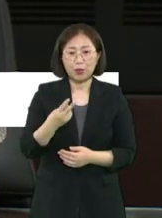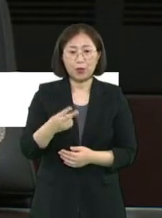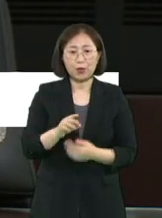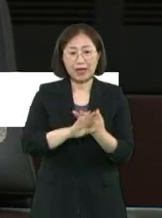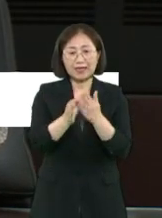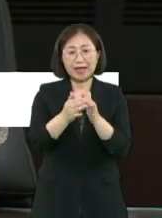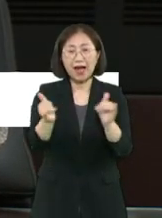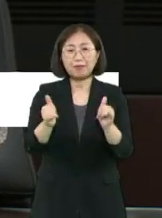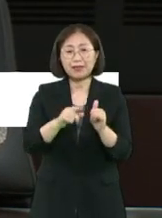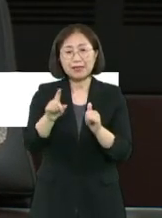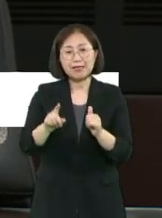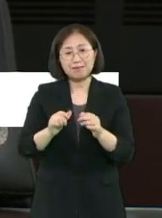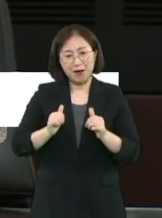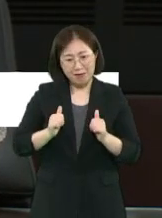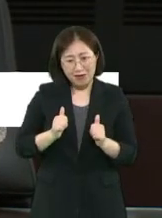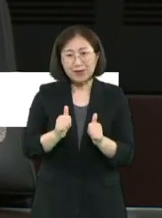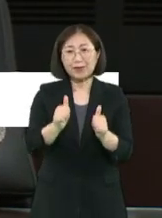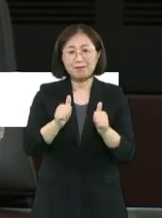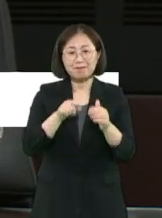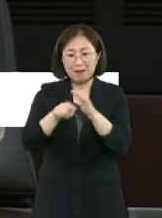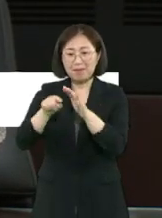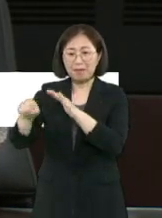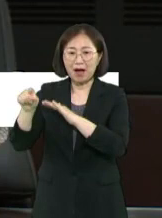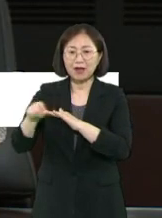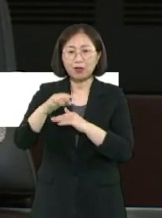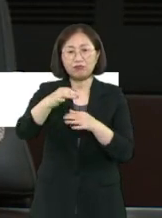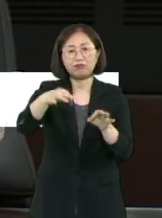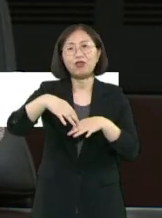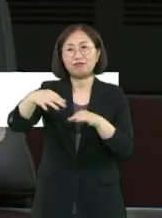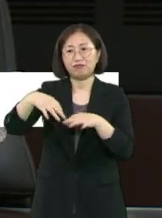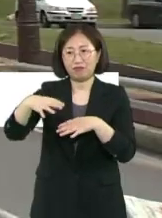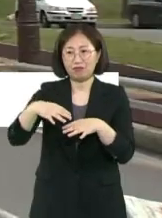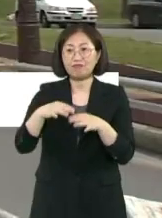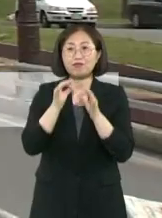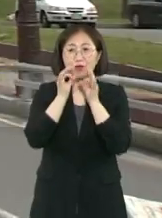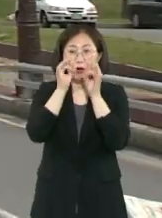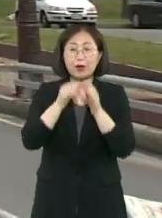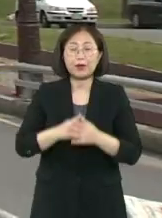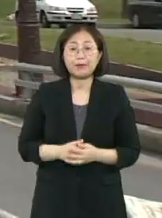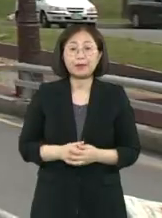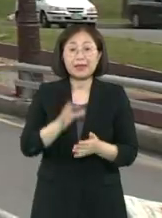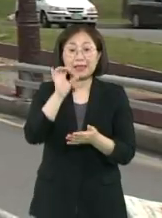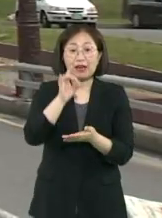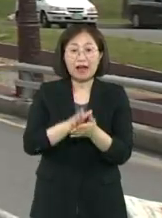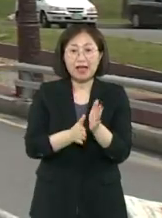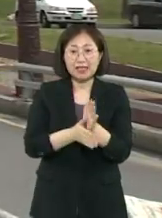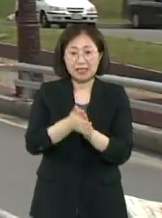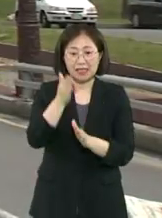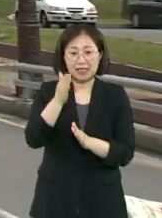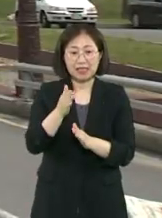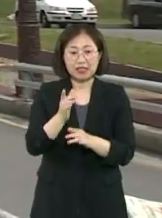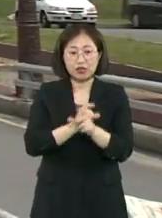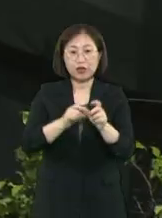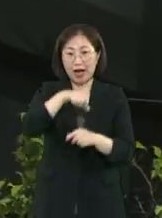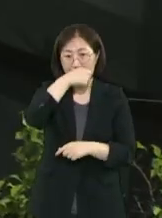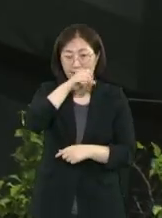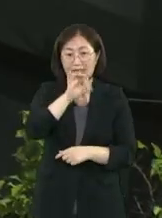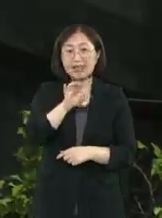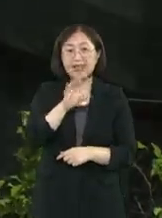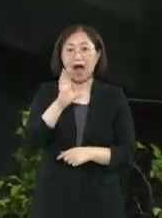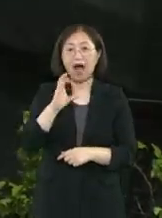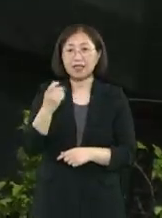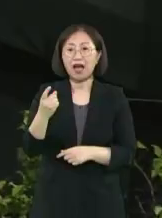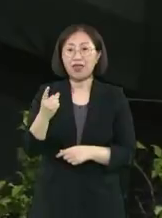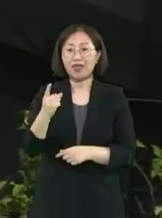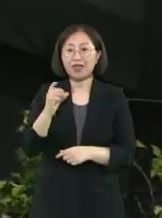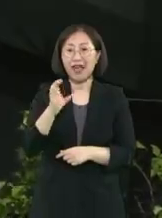다 발로 뛰어서 한 푼이라도 더 보태는 마음으로. 천안시는 추가 예산 마련은 아산FC가